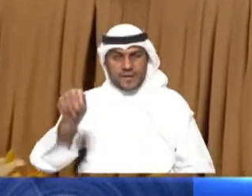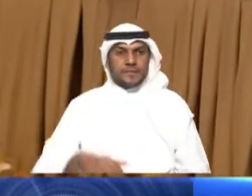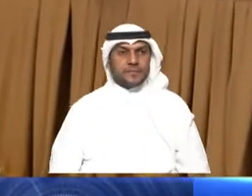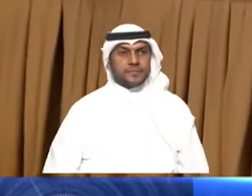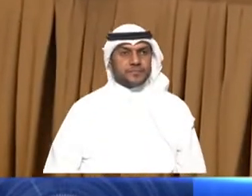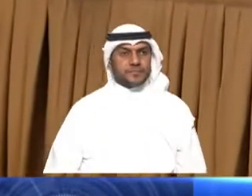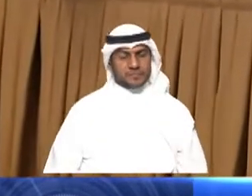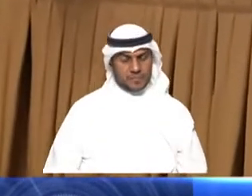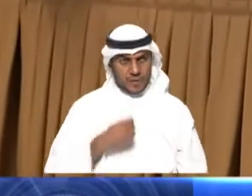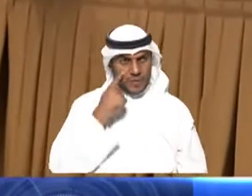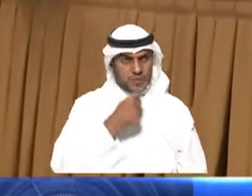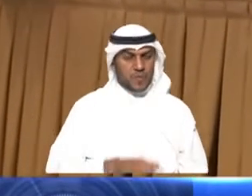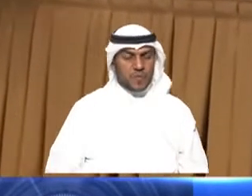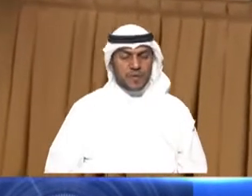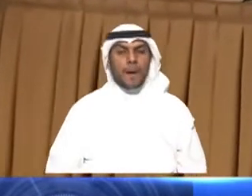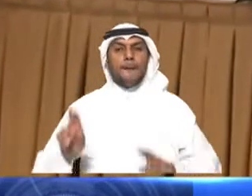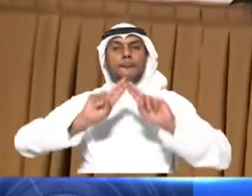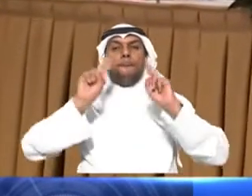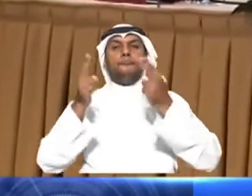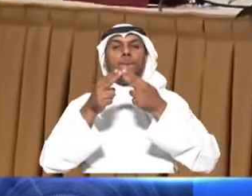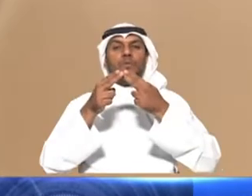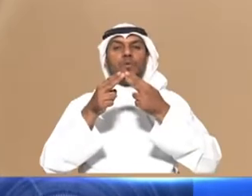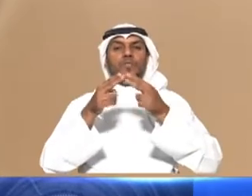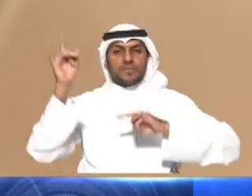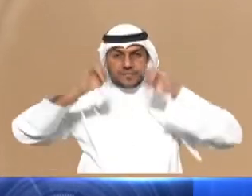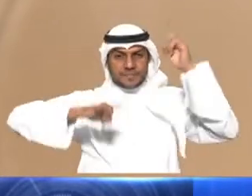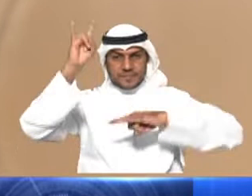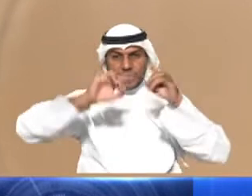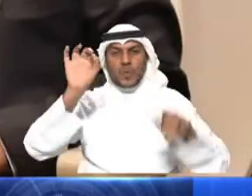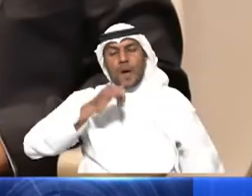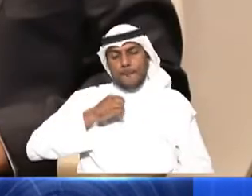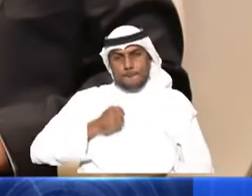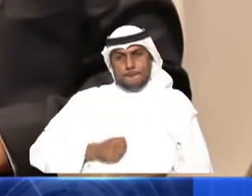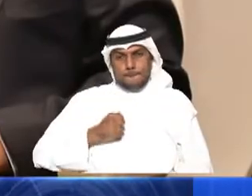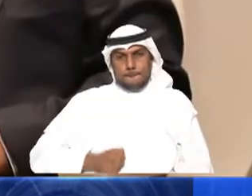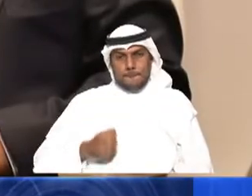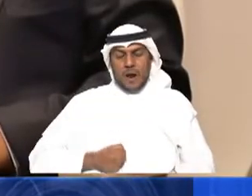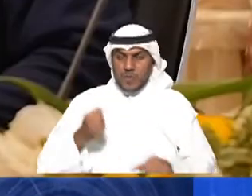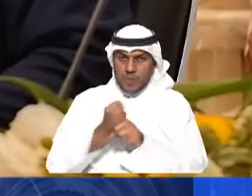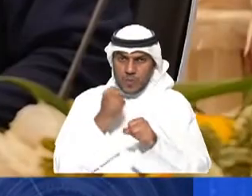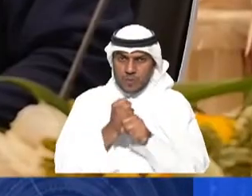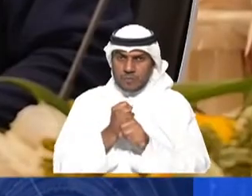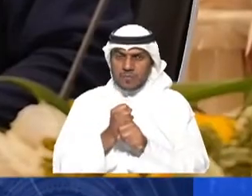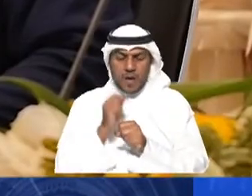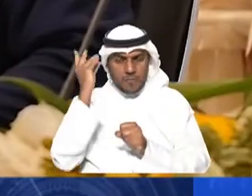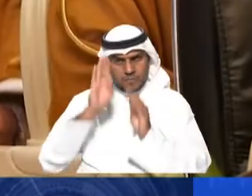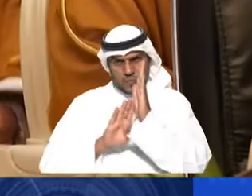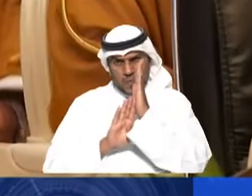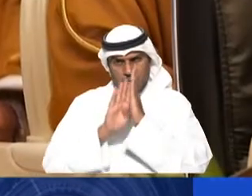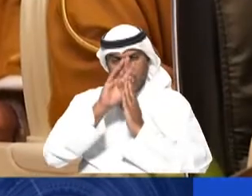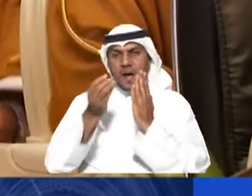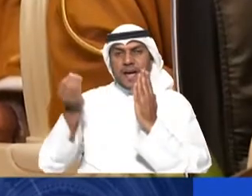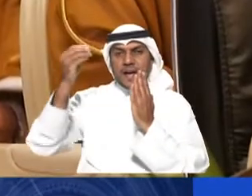هذا وقد ناقش المؤتمر سبل تطوير السياسات التعليمية وتعزيز دورها في تحقيق الهدف الرابع من أهداف